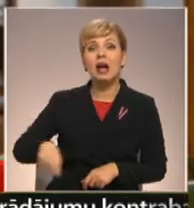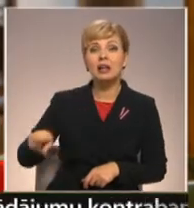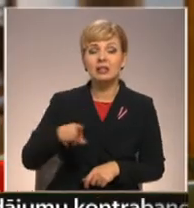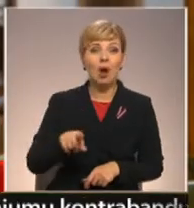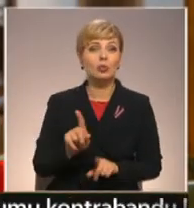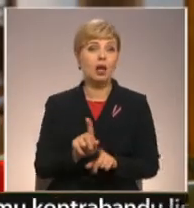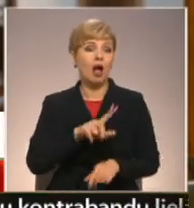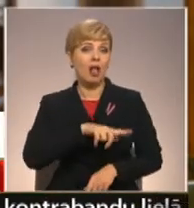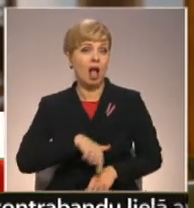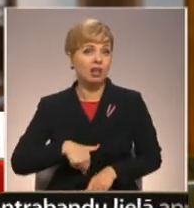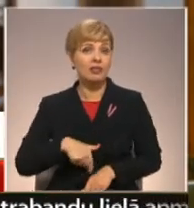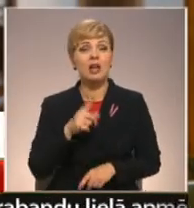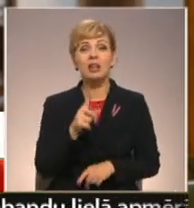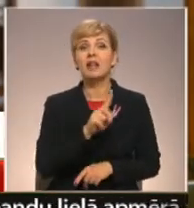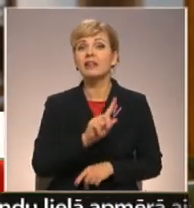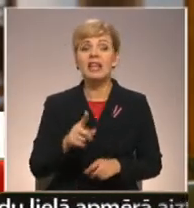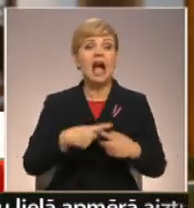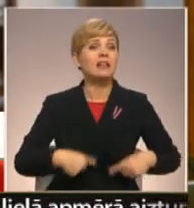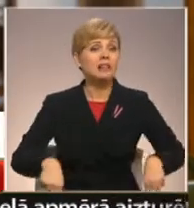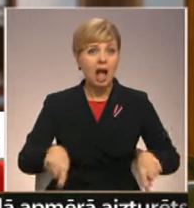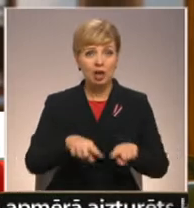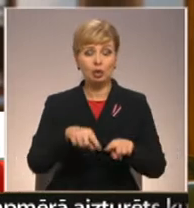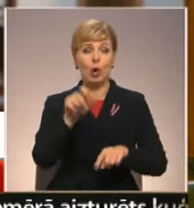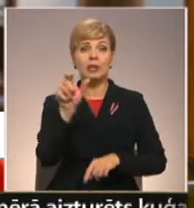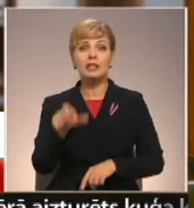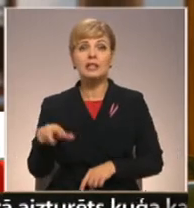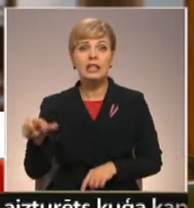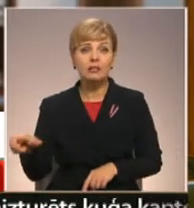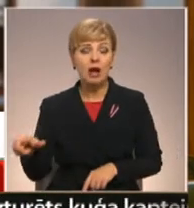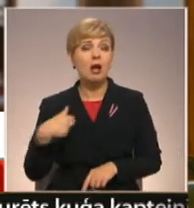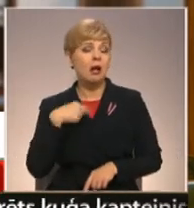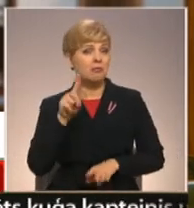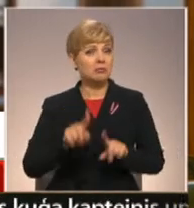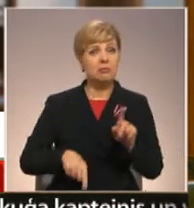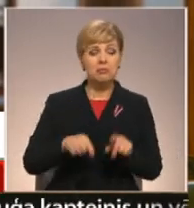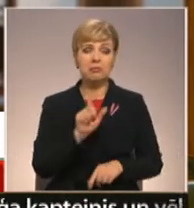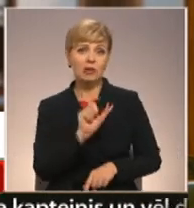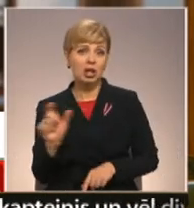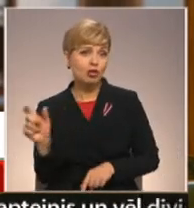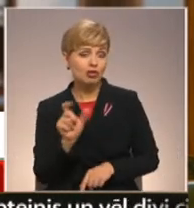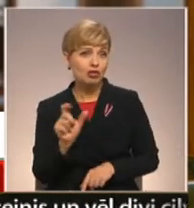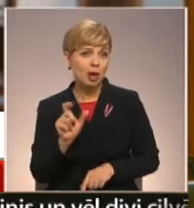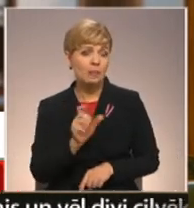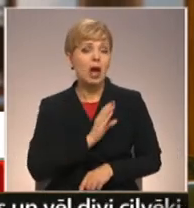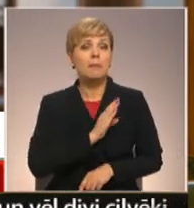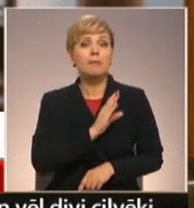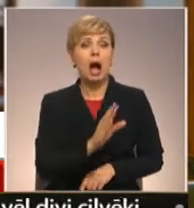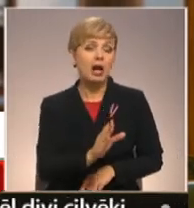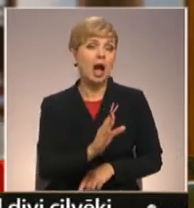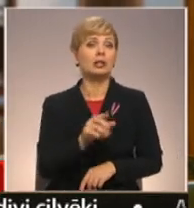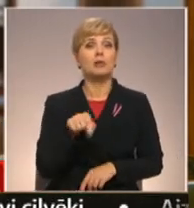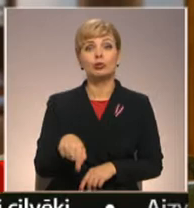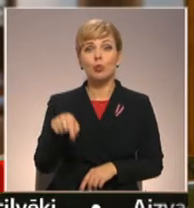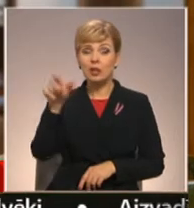Latvija, tas, ka ne tikai tevi, to arī cilvēki, kas vien, man brīžiem liekas, ka šo bagātību, šos